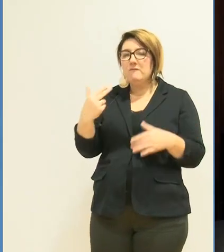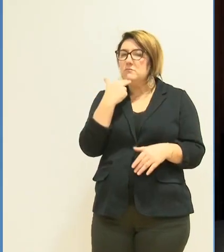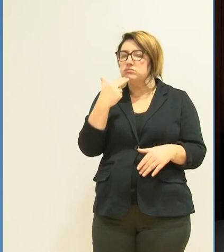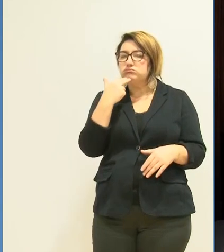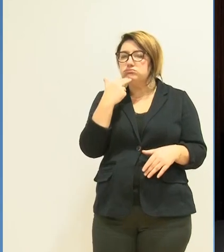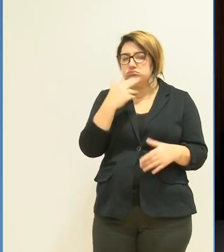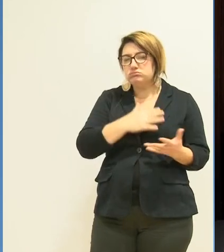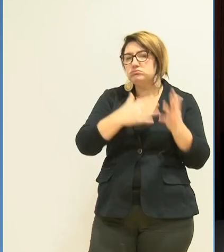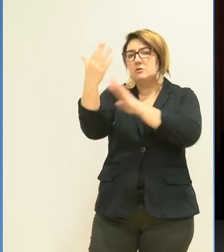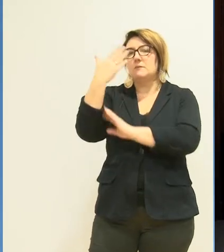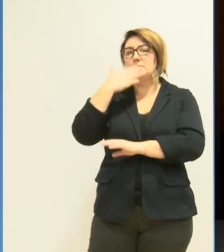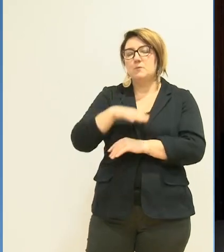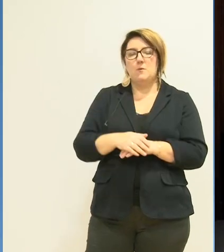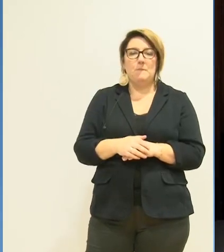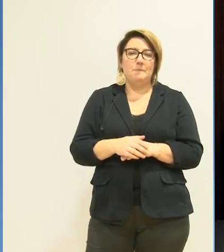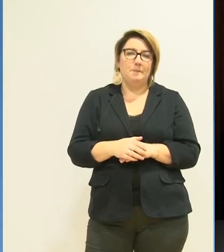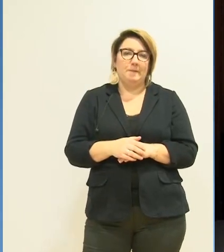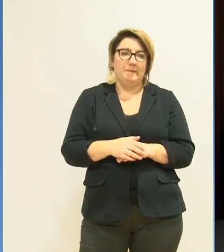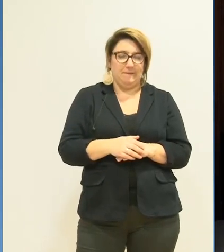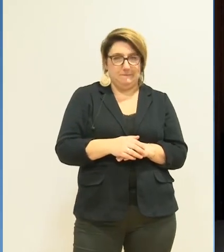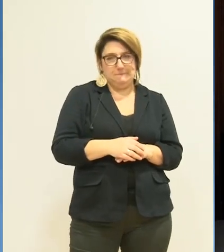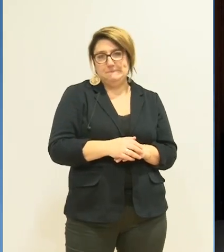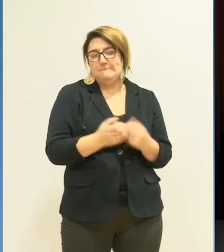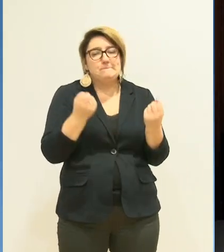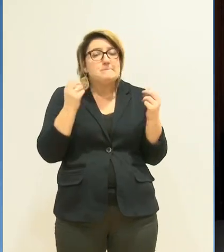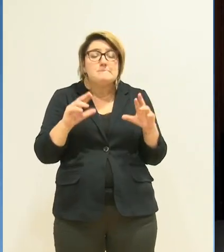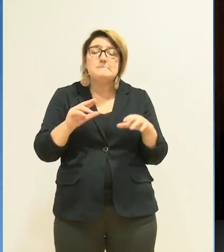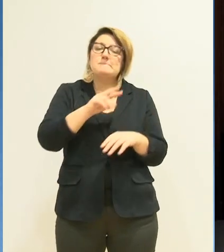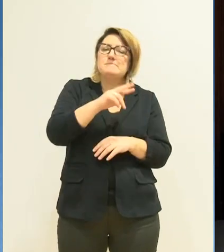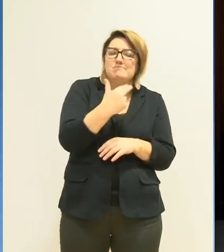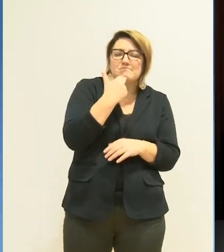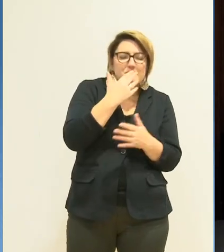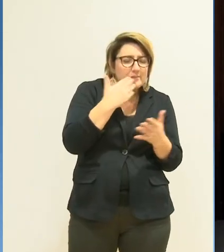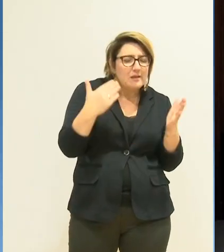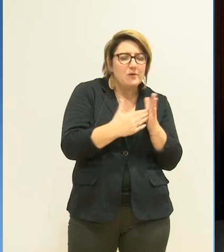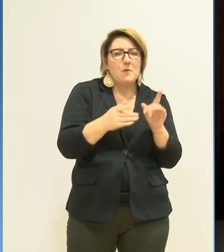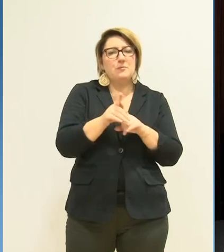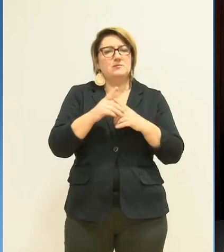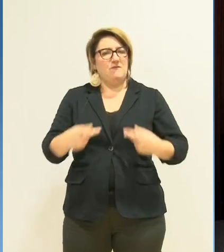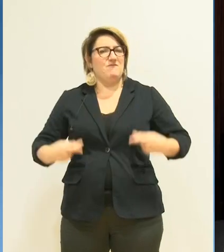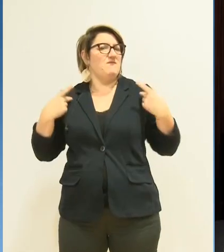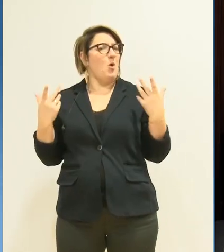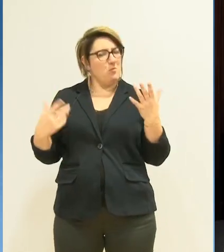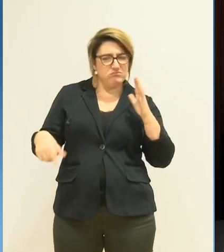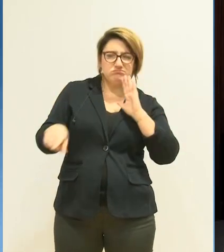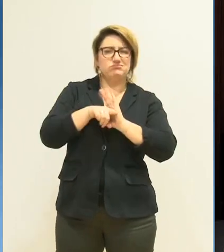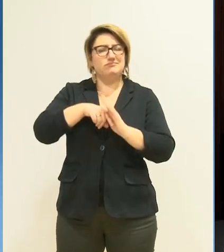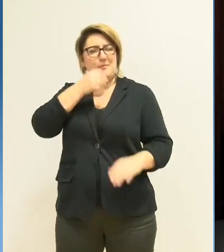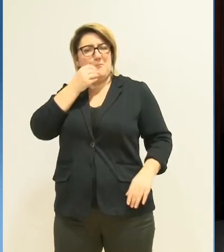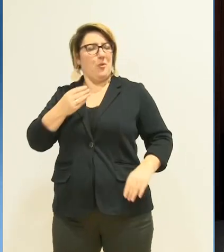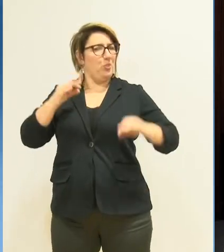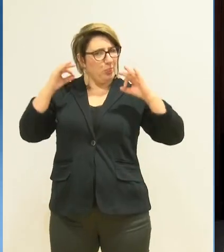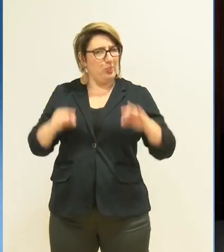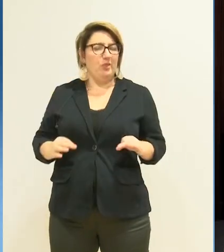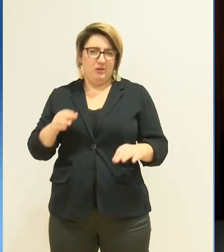ses copropriétaires d'améliorer la qualité de leur logement mais aussi de pouvoir rester dans de bonnes conditions donc je vais vous